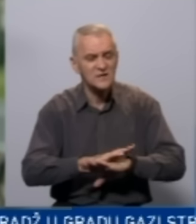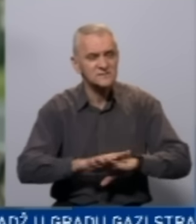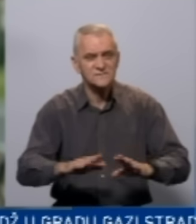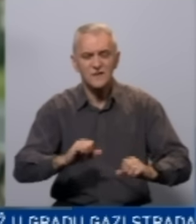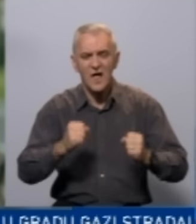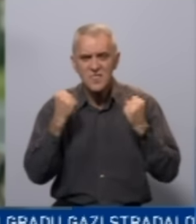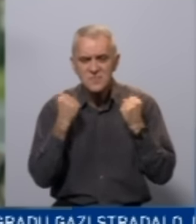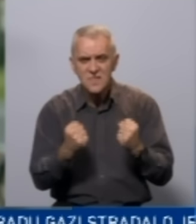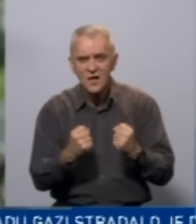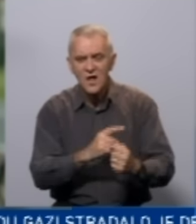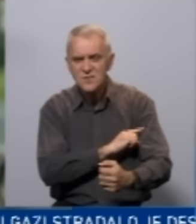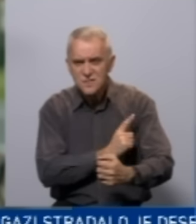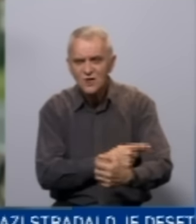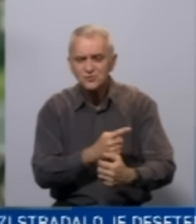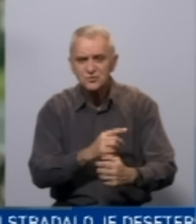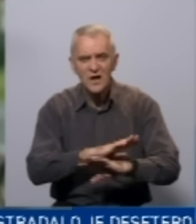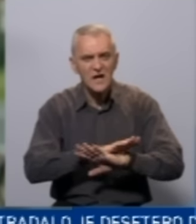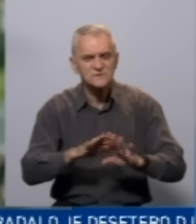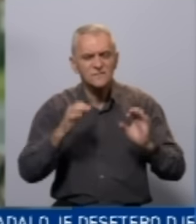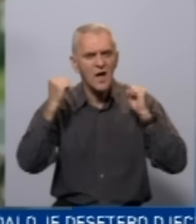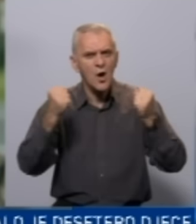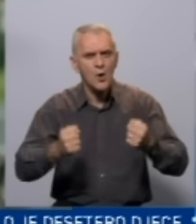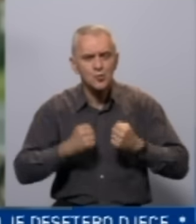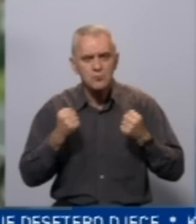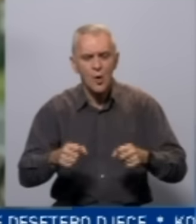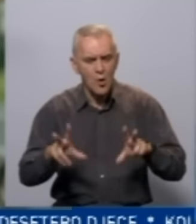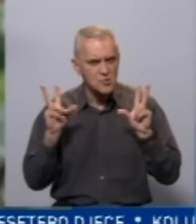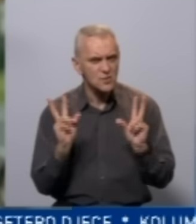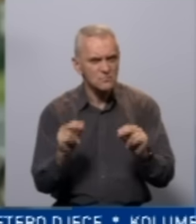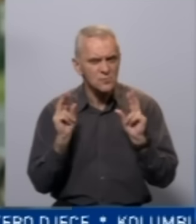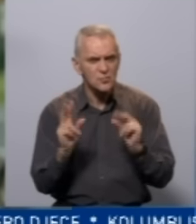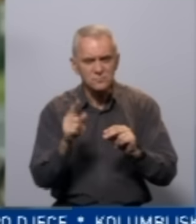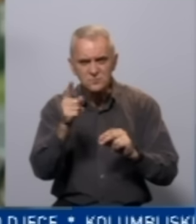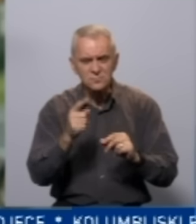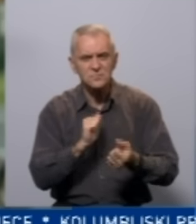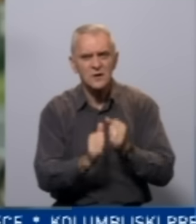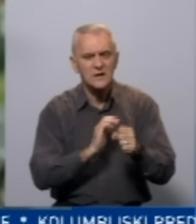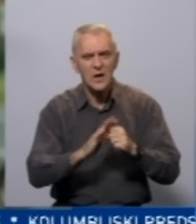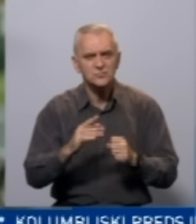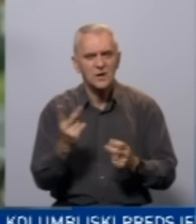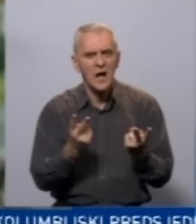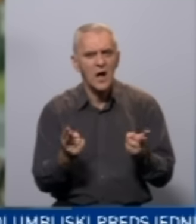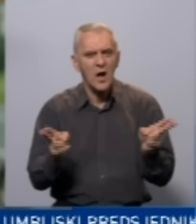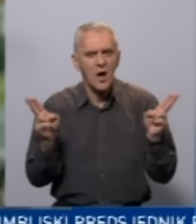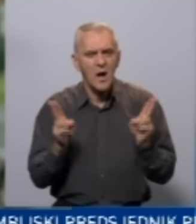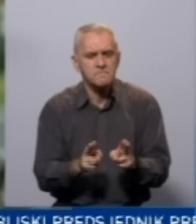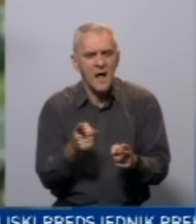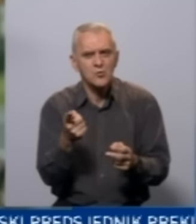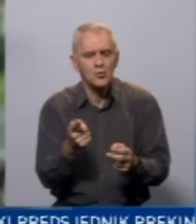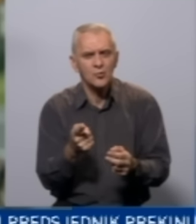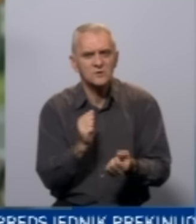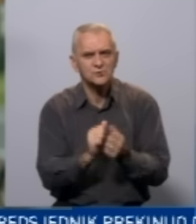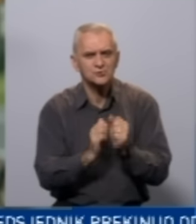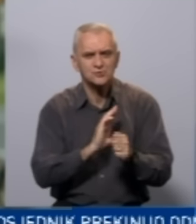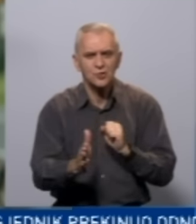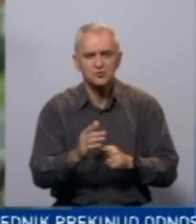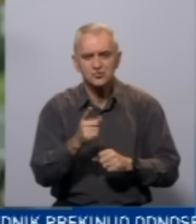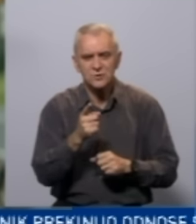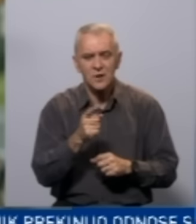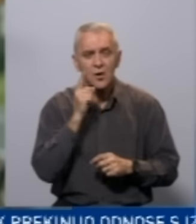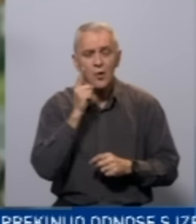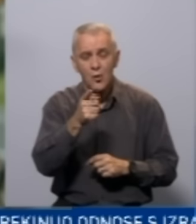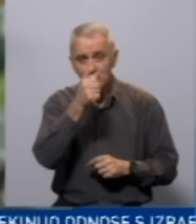i sve, rekao bih, grublje negiraju genocid u Srebrenici i umanjuju taj zločin. Ono što je bilo potrebno